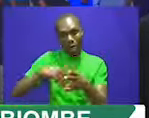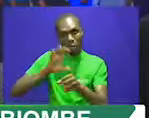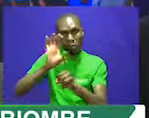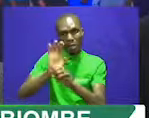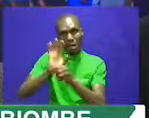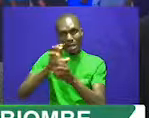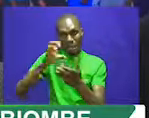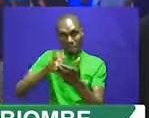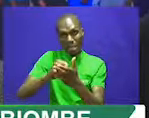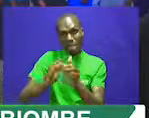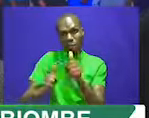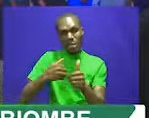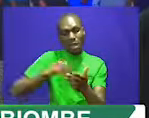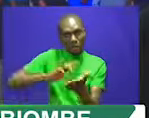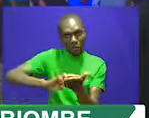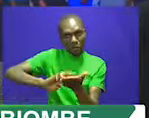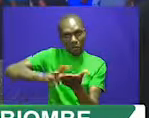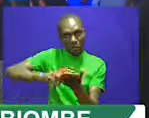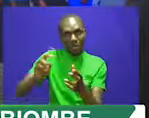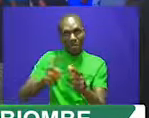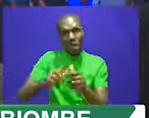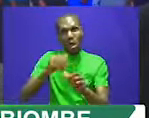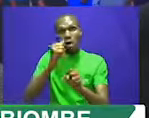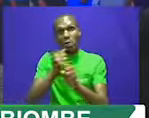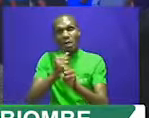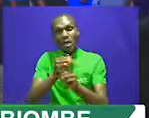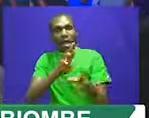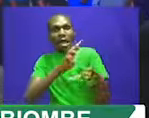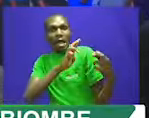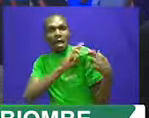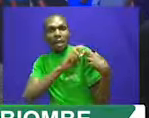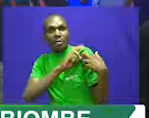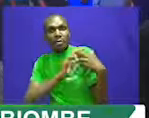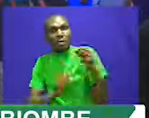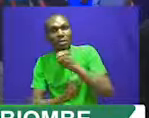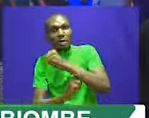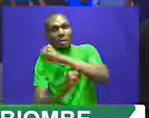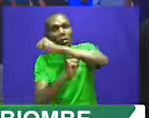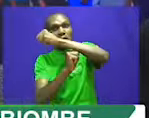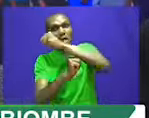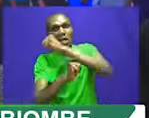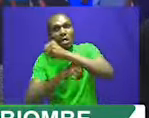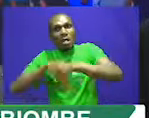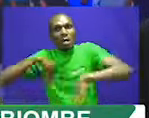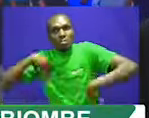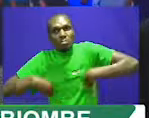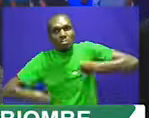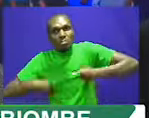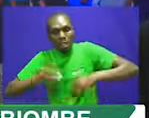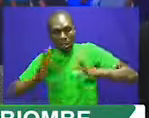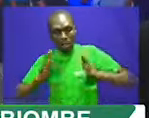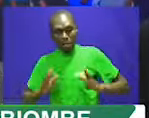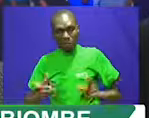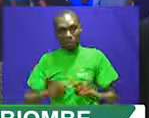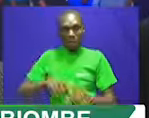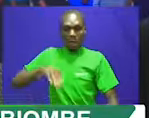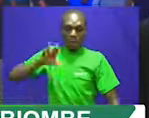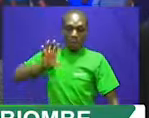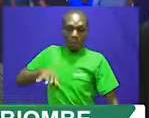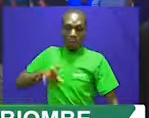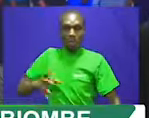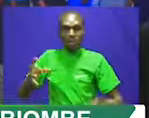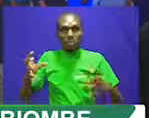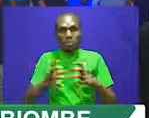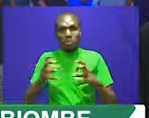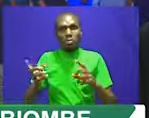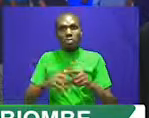liki. Tuwa liki liye ebyombe biga kwa rabite nilete kuse bigo siraba le mavu. Tuwa liki liye ebyombe biya bangina. Tuwa liki liye